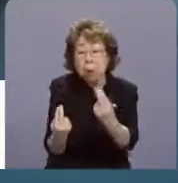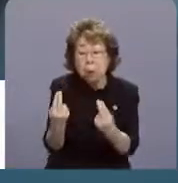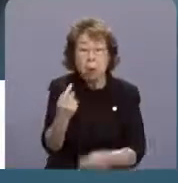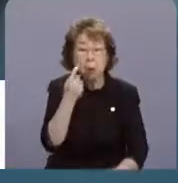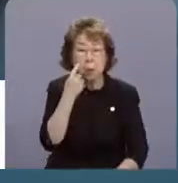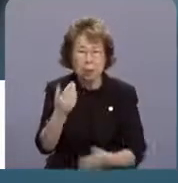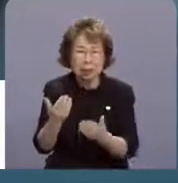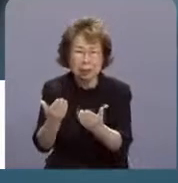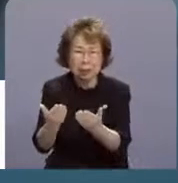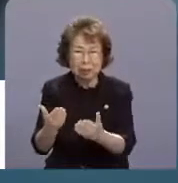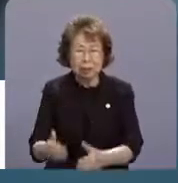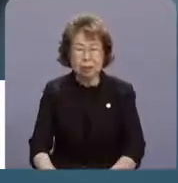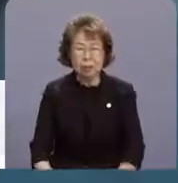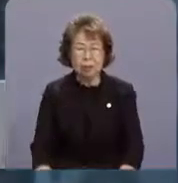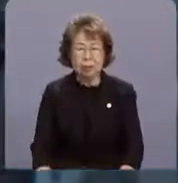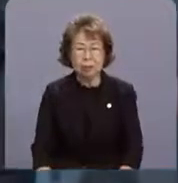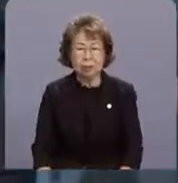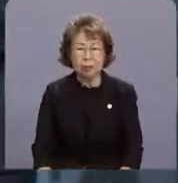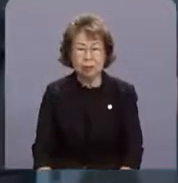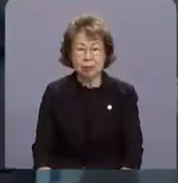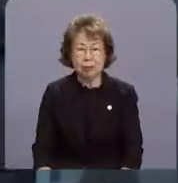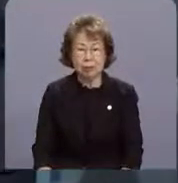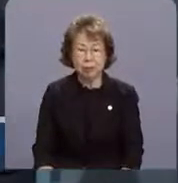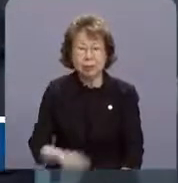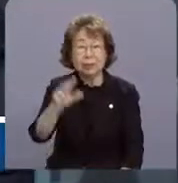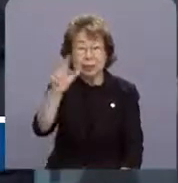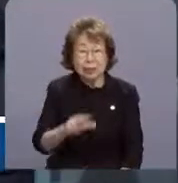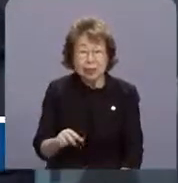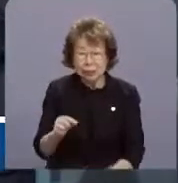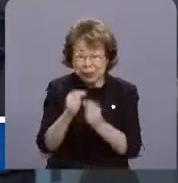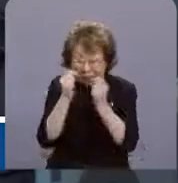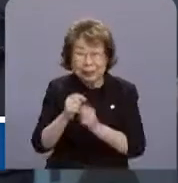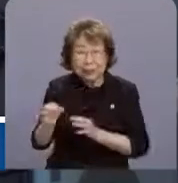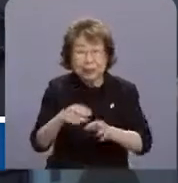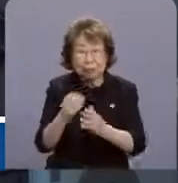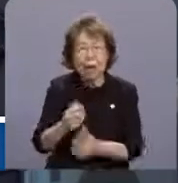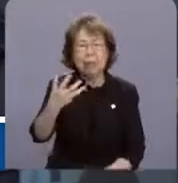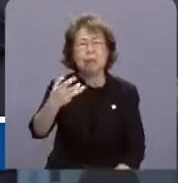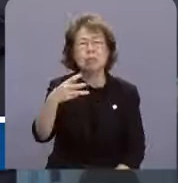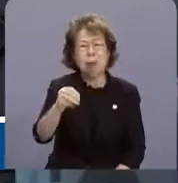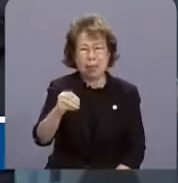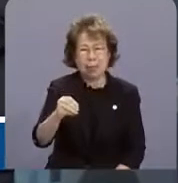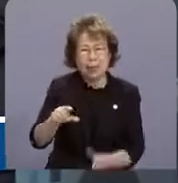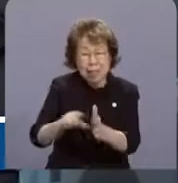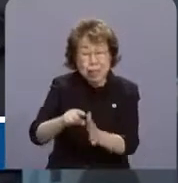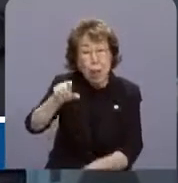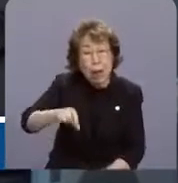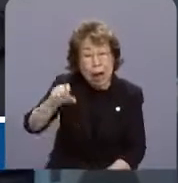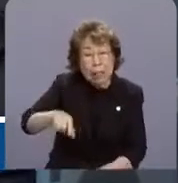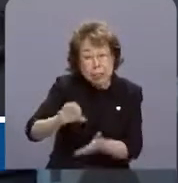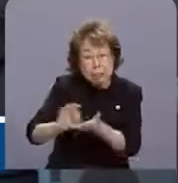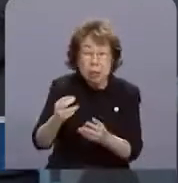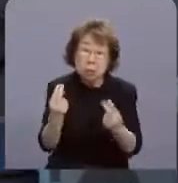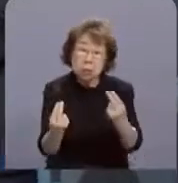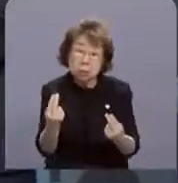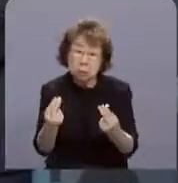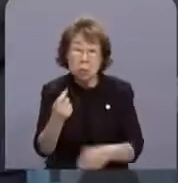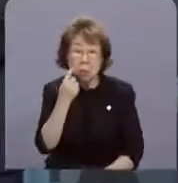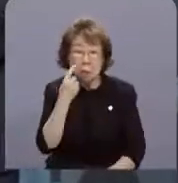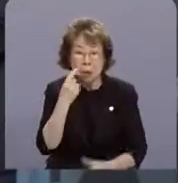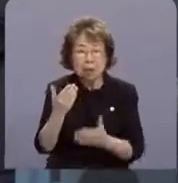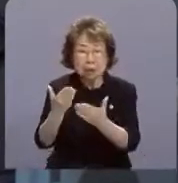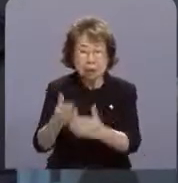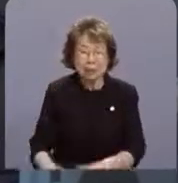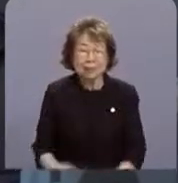분석해 봤습니다 전국 소상공인 가운데 80만명 의 신용카드 매출을 분석한 자료 미라